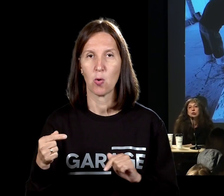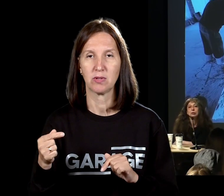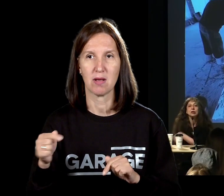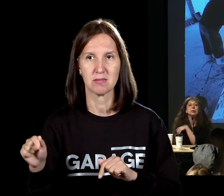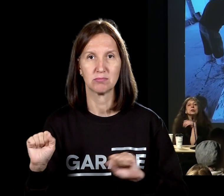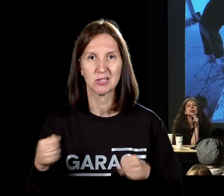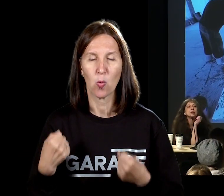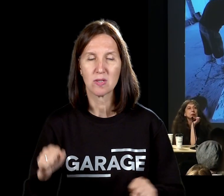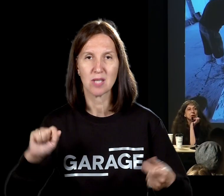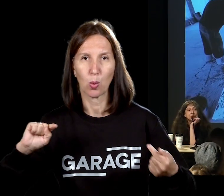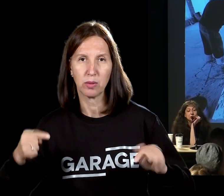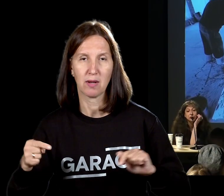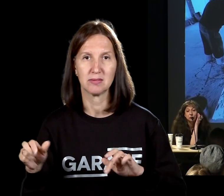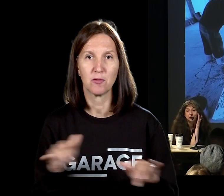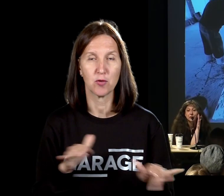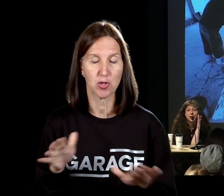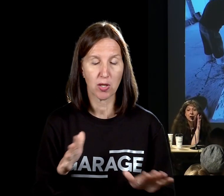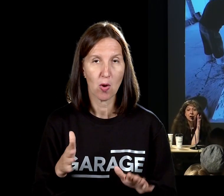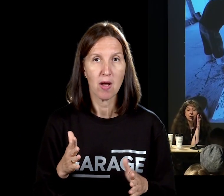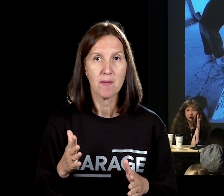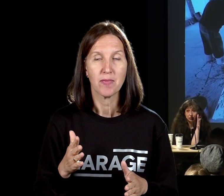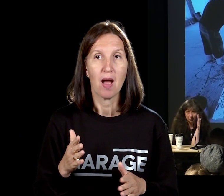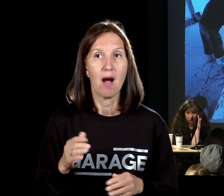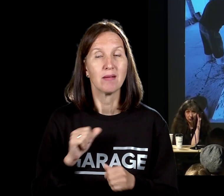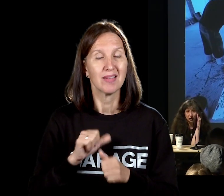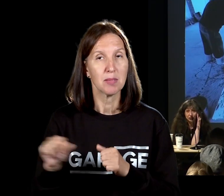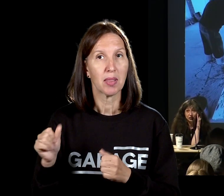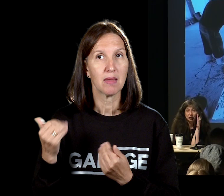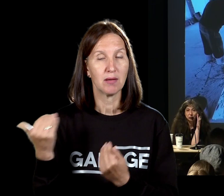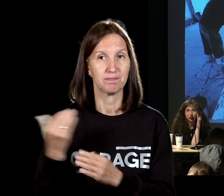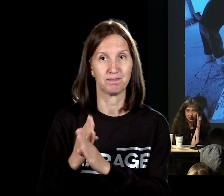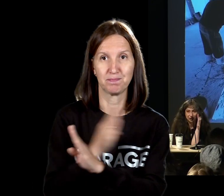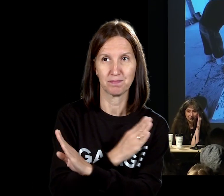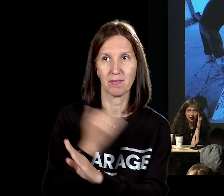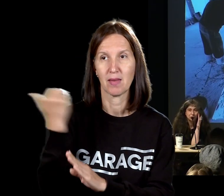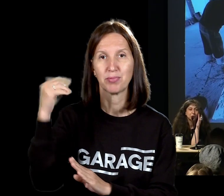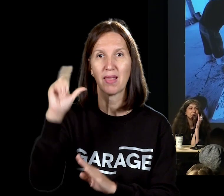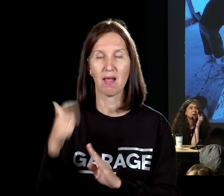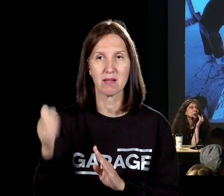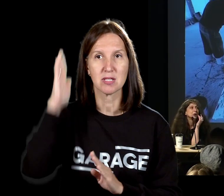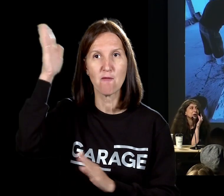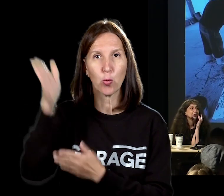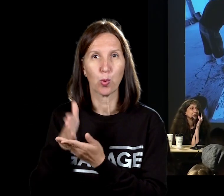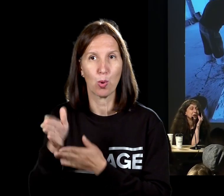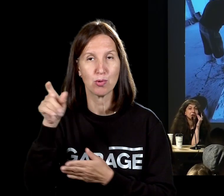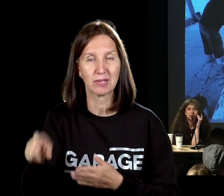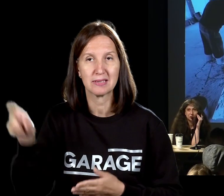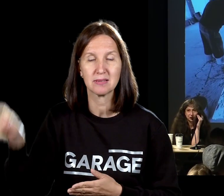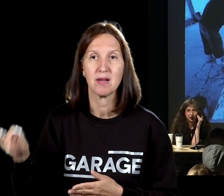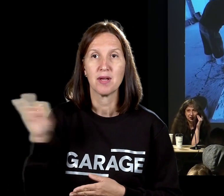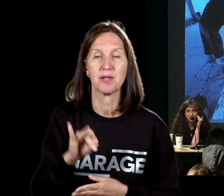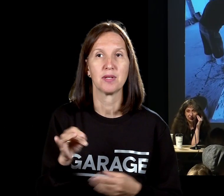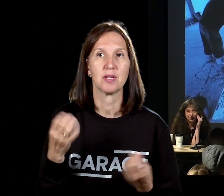скорости, которое всеми силами пытались передать в живописи их предшественники, будь это итальянские футуристы, будь это